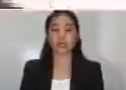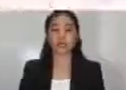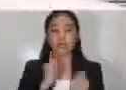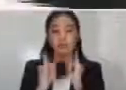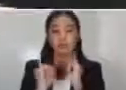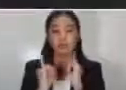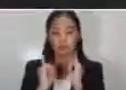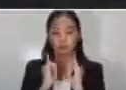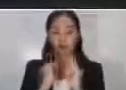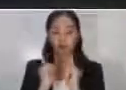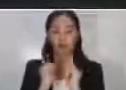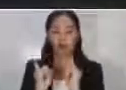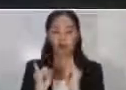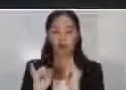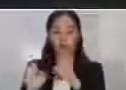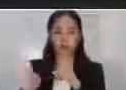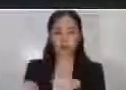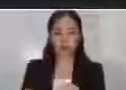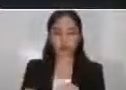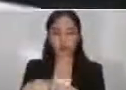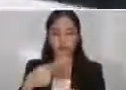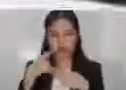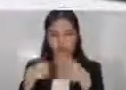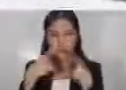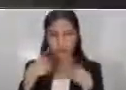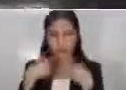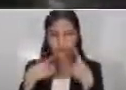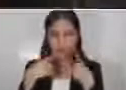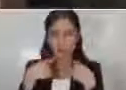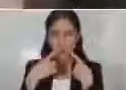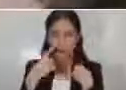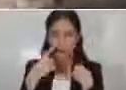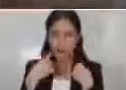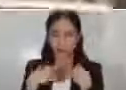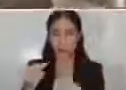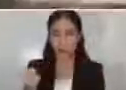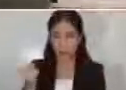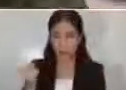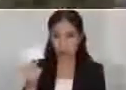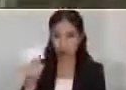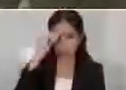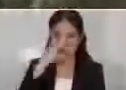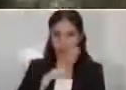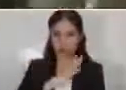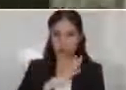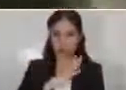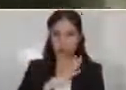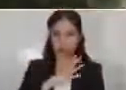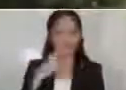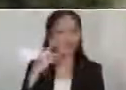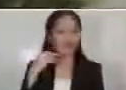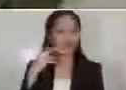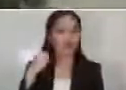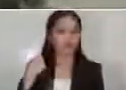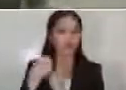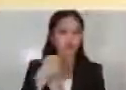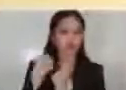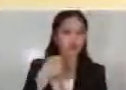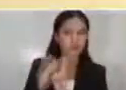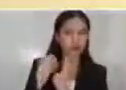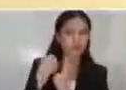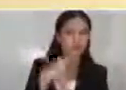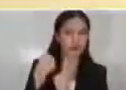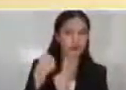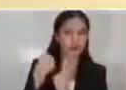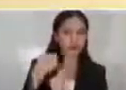pamamasukan. Maliban aniya sa pagsakal sa kanya gamit ang charger, binubugbog rin siya at sa ilalim lang ng sasakyan pinapatulog.